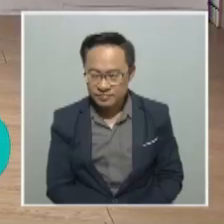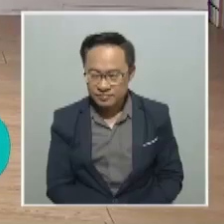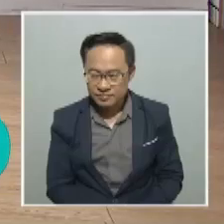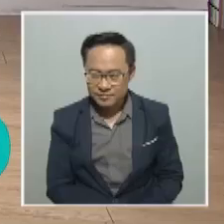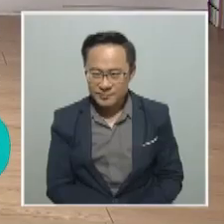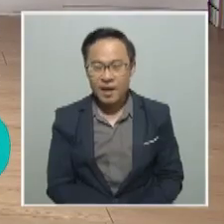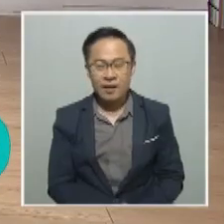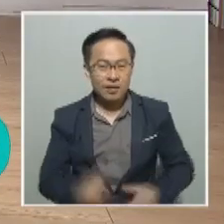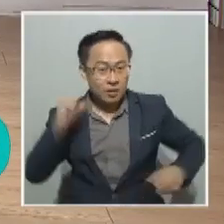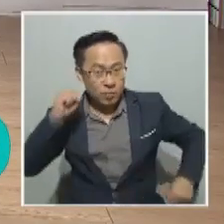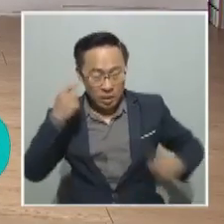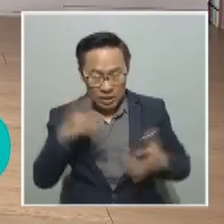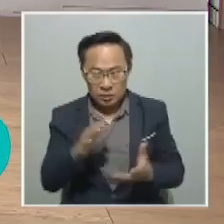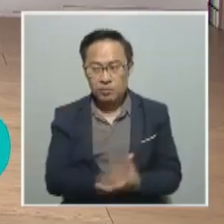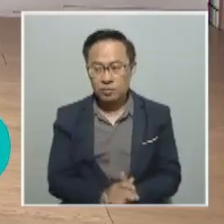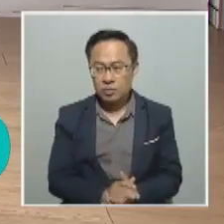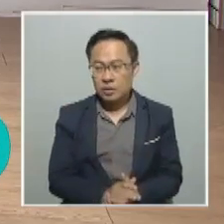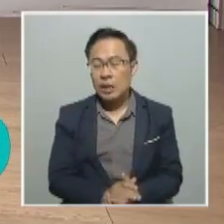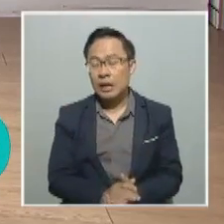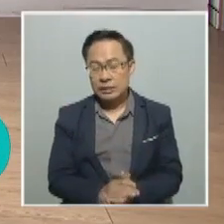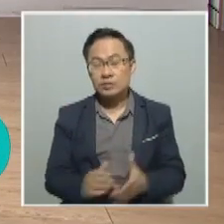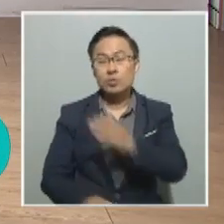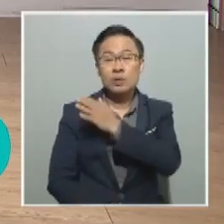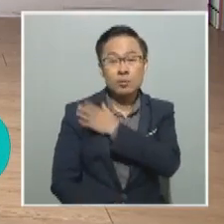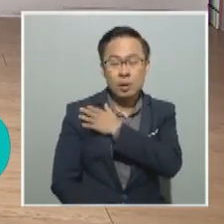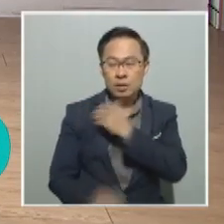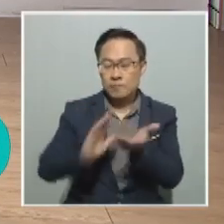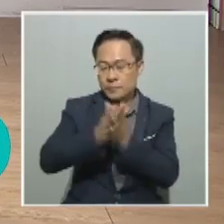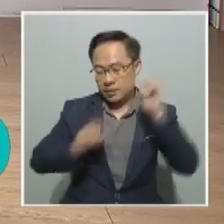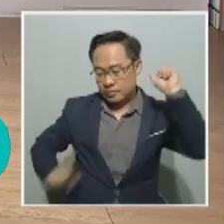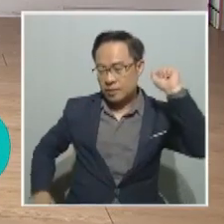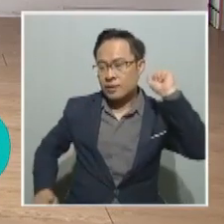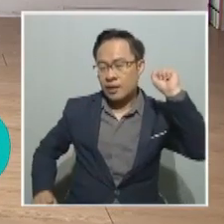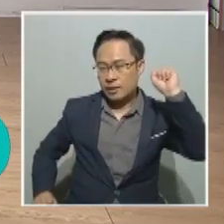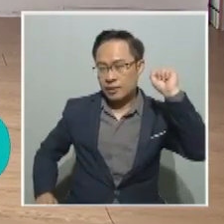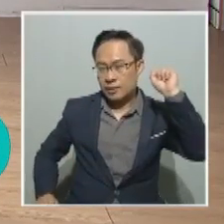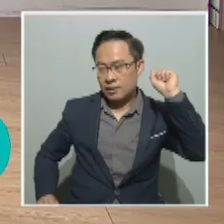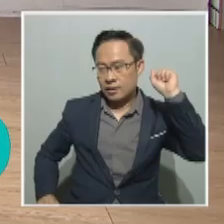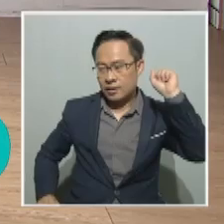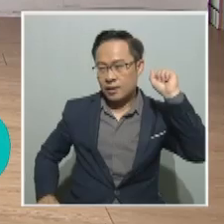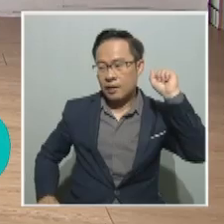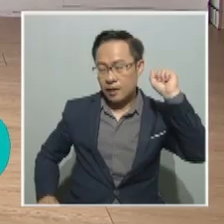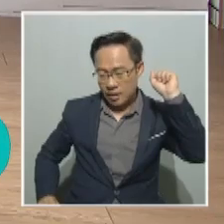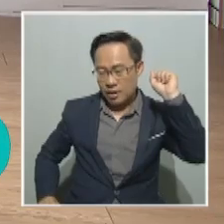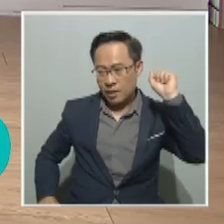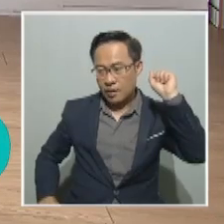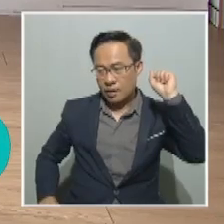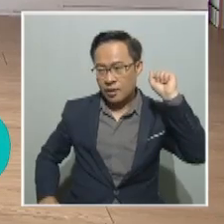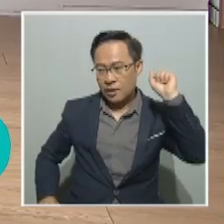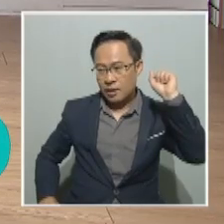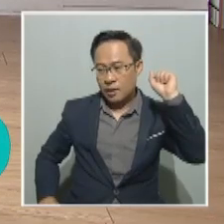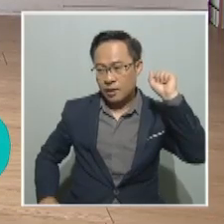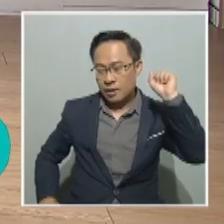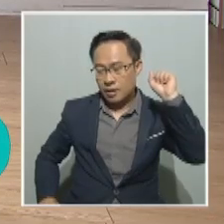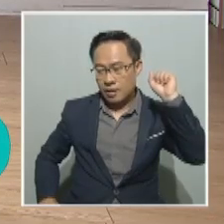ๆมันลง ๆและถ้าเกิดเราสมมติเราไหลติดด้านขวาใช่ไหมฮะเราก็ทำสวนเลยฮะเราก็ทำแบบนี ้ ถ้าเรายกไม่ขึ้นเราอ